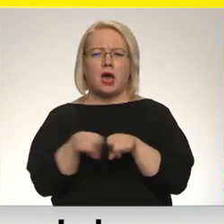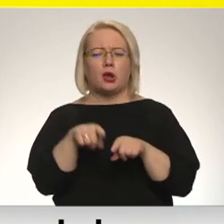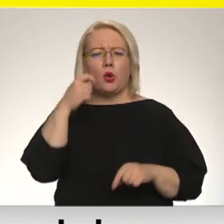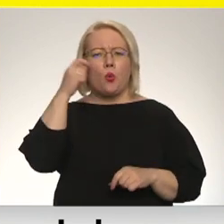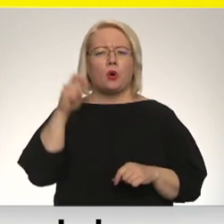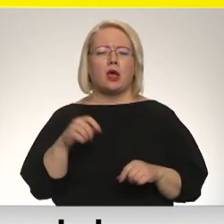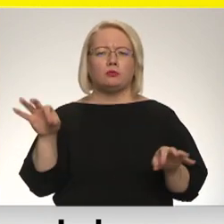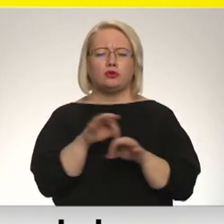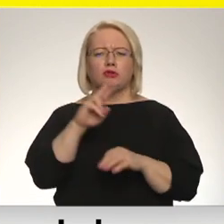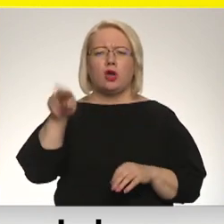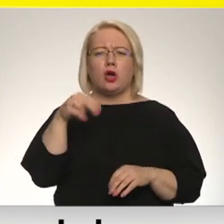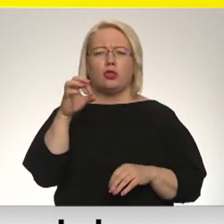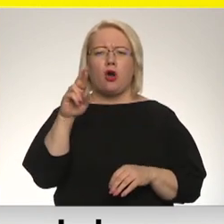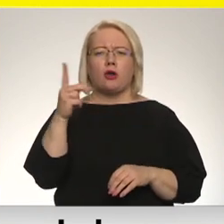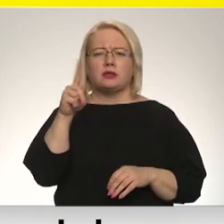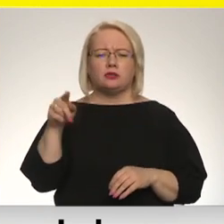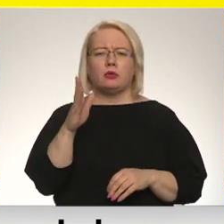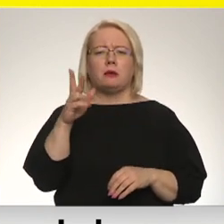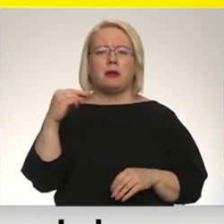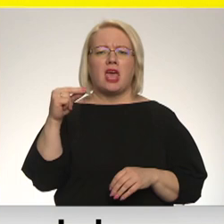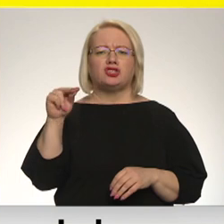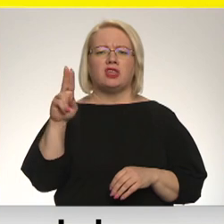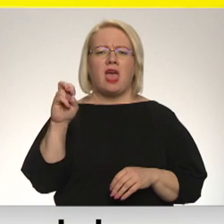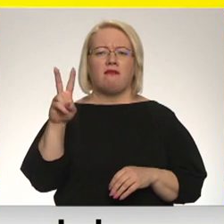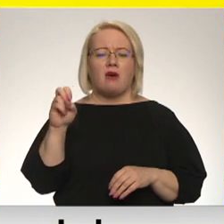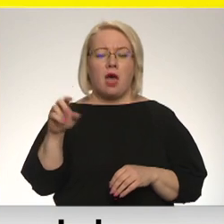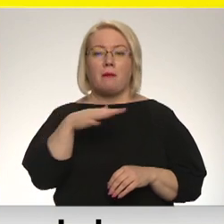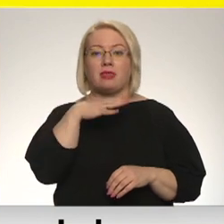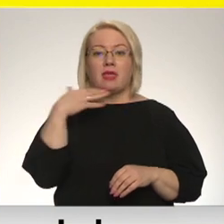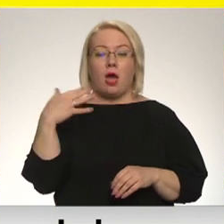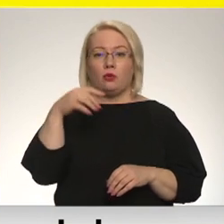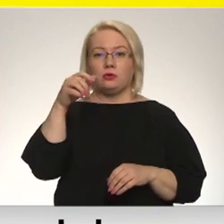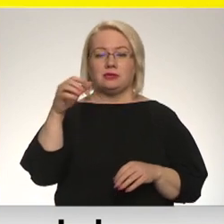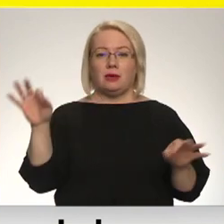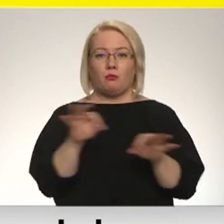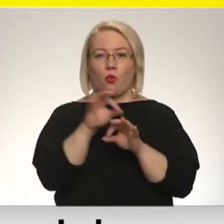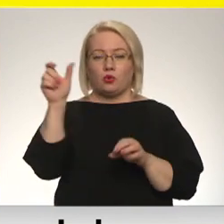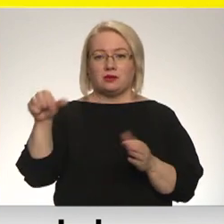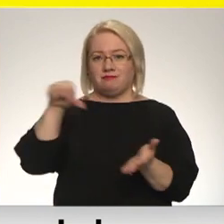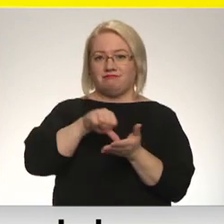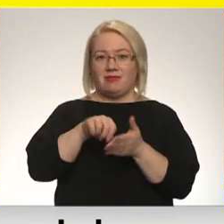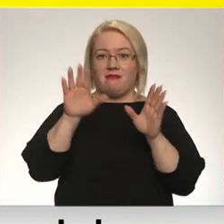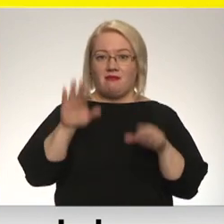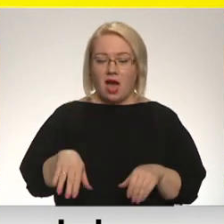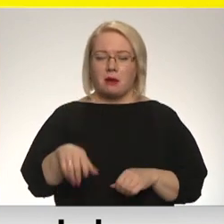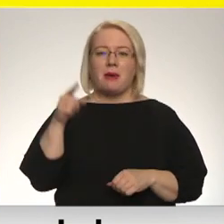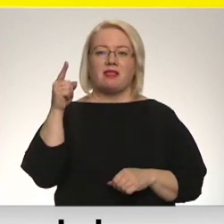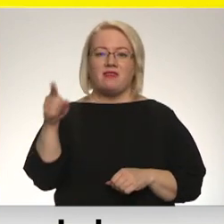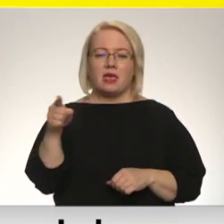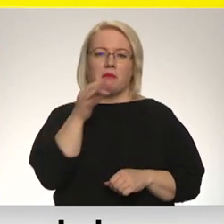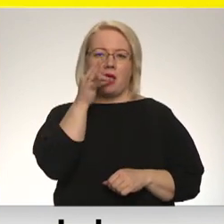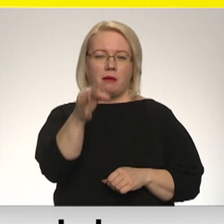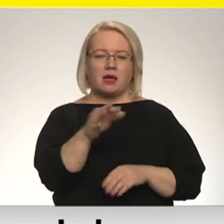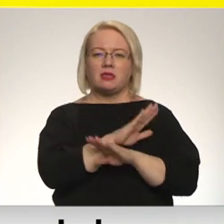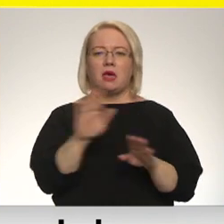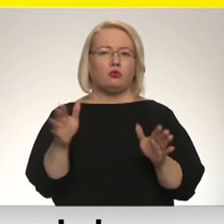Ivans Dorns, Vera Brežņeva un citi. Savukārt virknē mūziķu, kam ļauts uzstāties, iepriekš jāapliecina, ka uz skatuves netiks izmantota